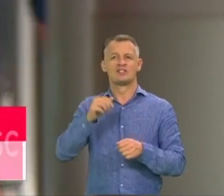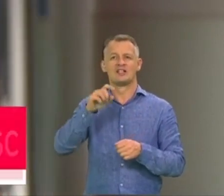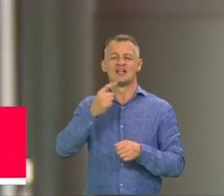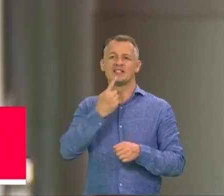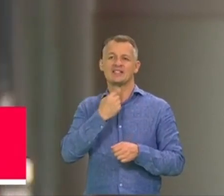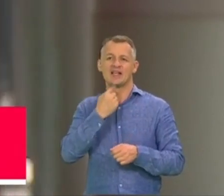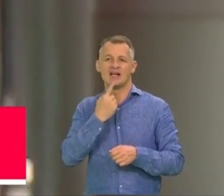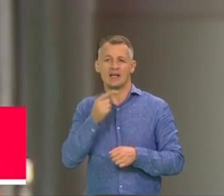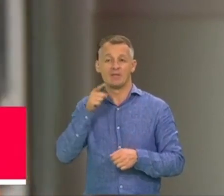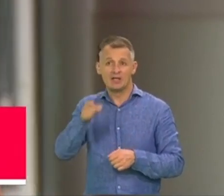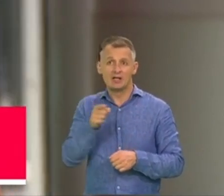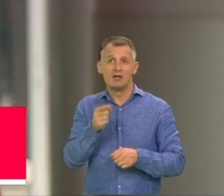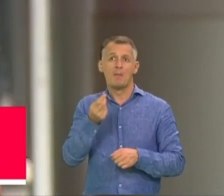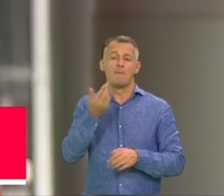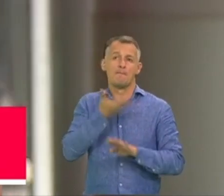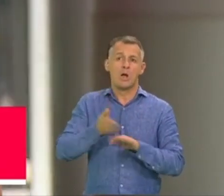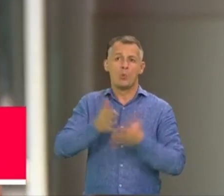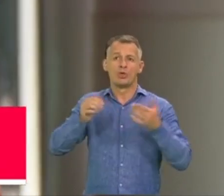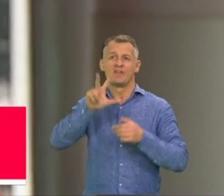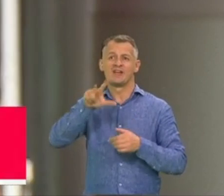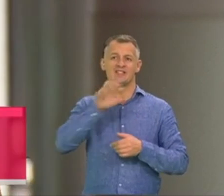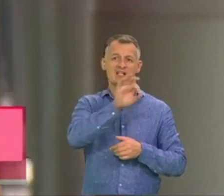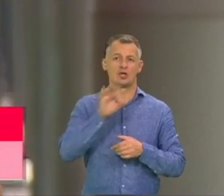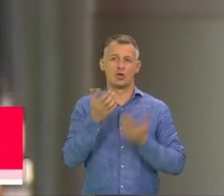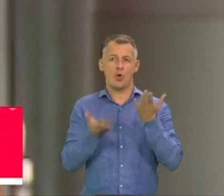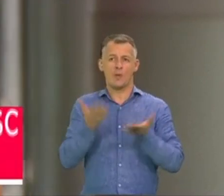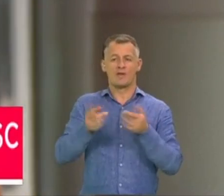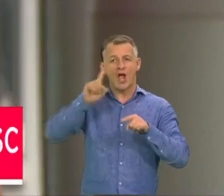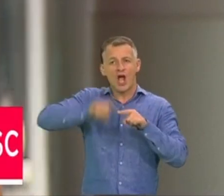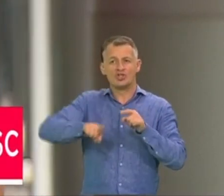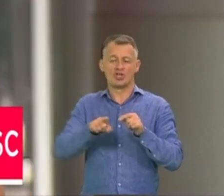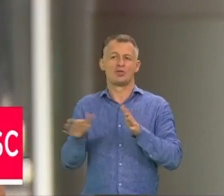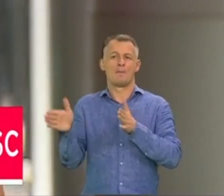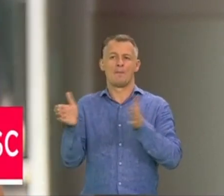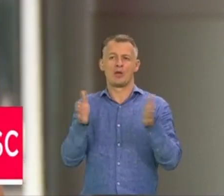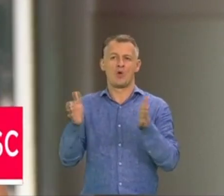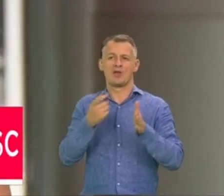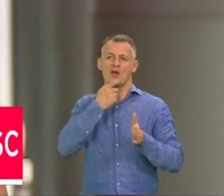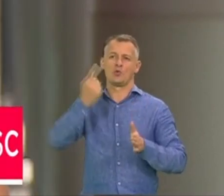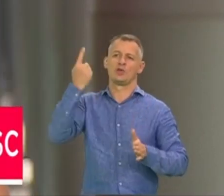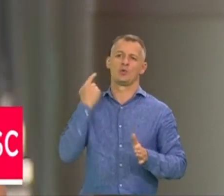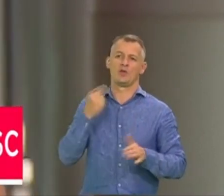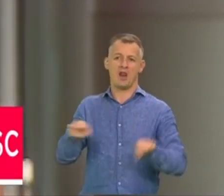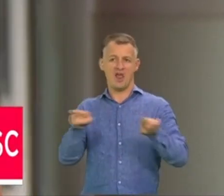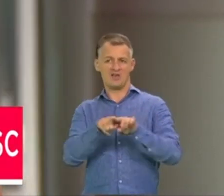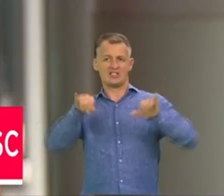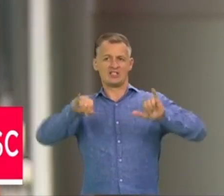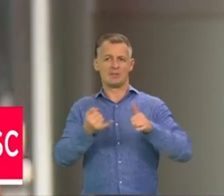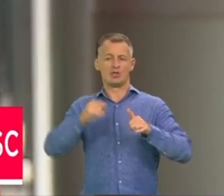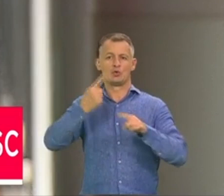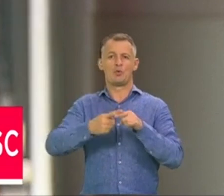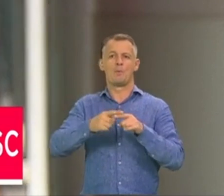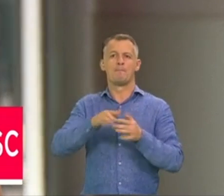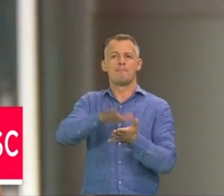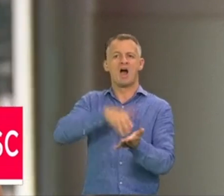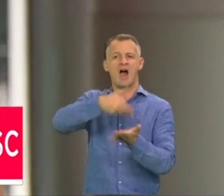zahăr. Acesta costă mai mult cu 30% față de aceeași perioadă a anului trecut. La fel se întâmplă și cu margarina,